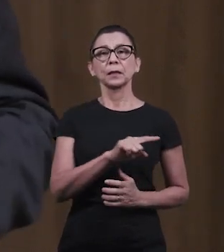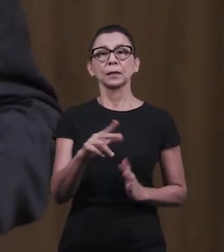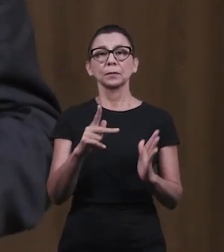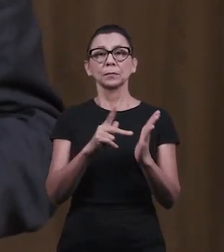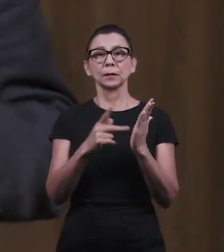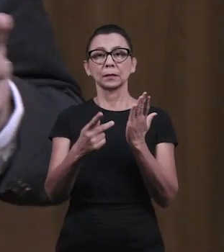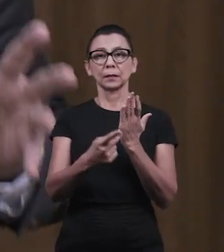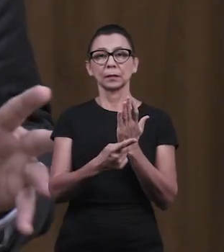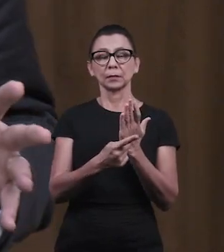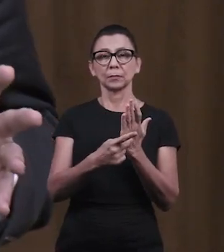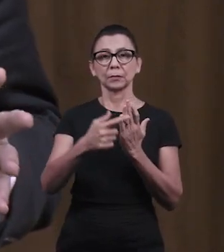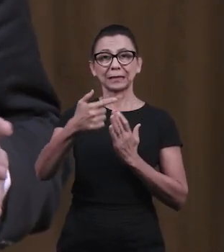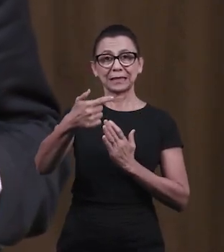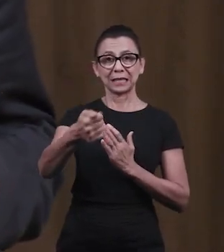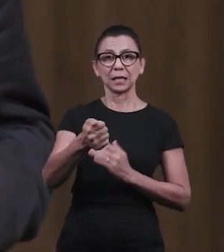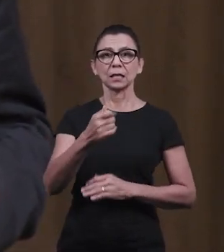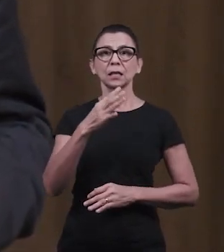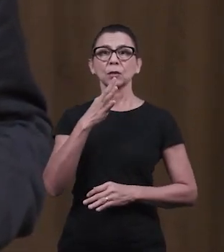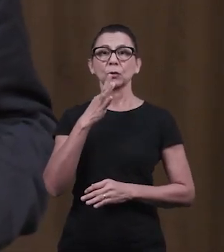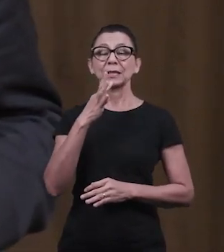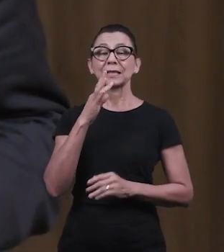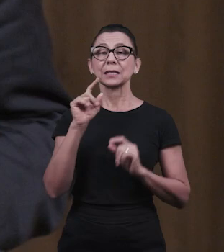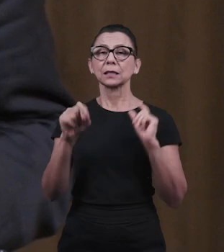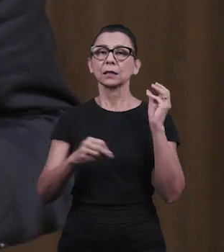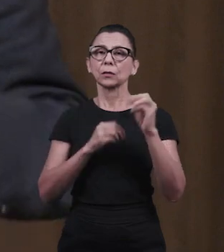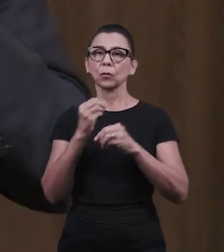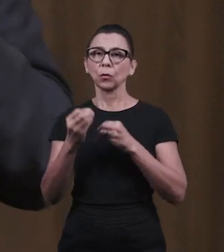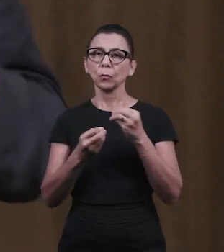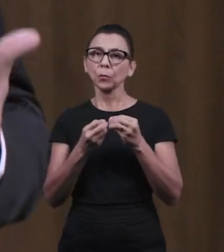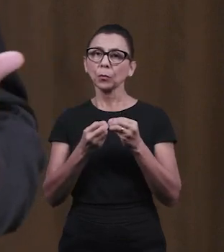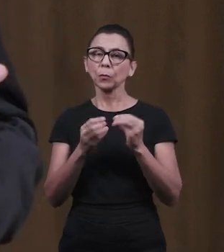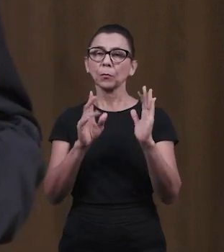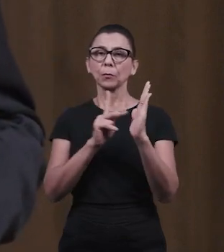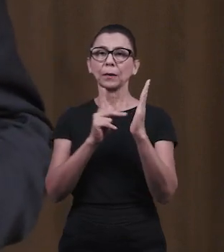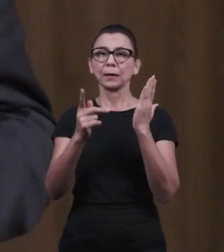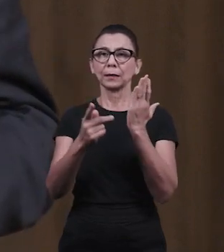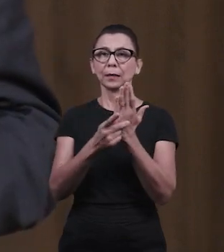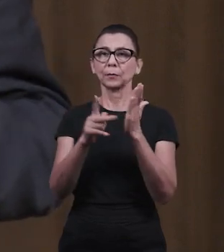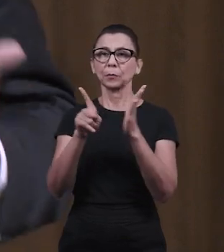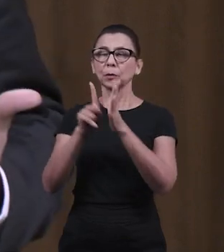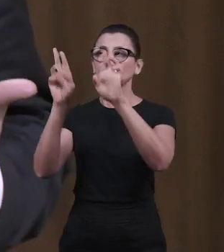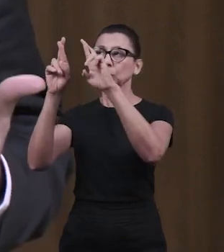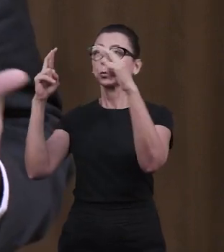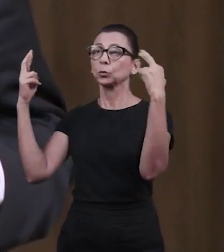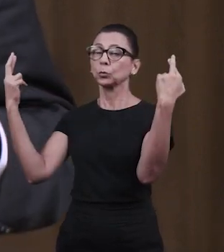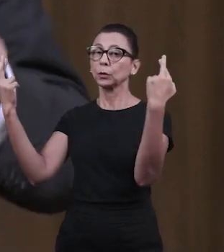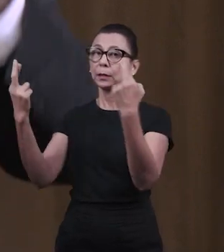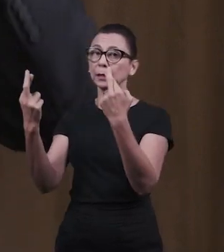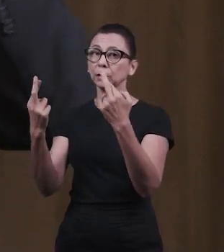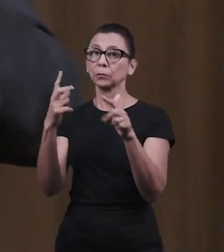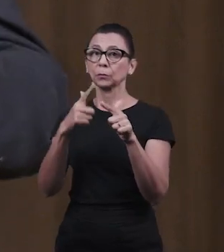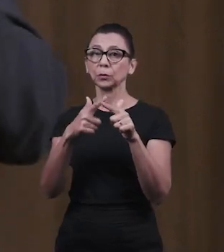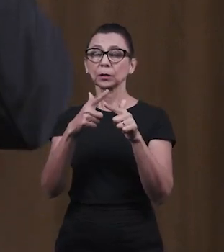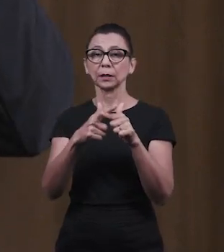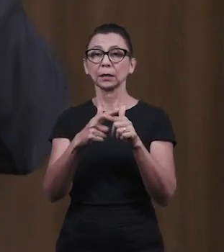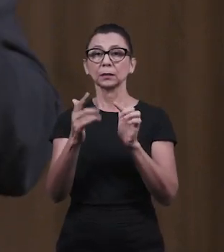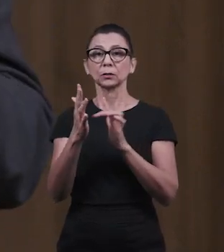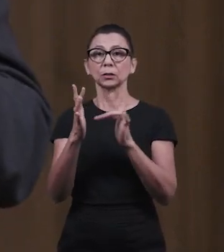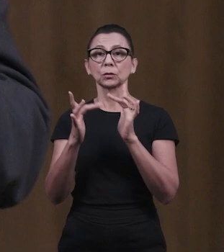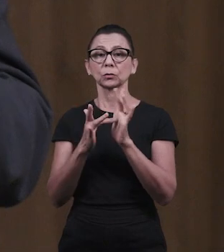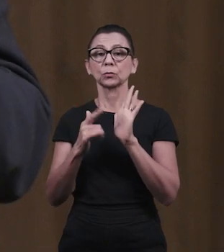как притчи о царстве, ибо в каждом из них Иисус покажет несравненную цену,